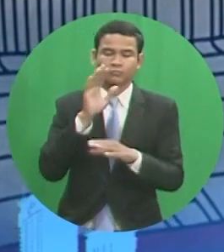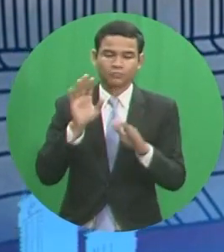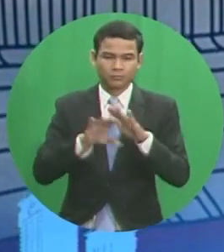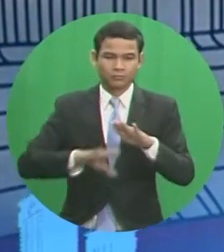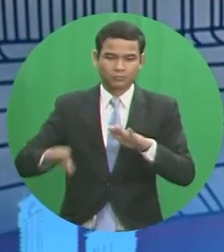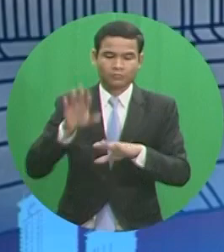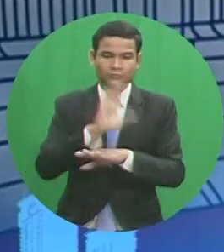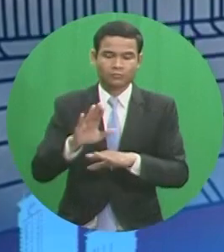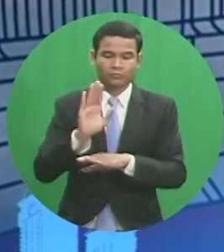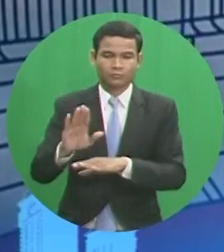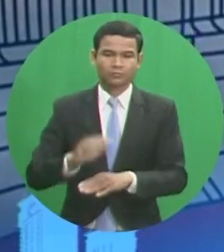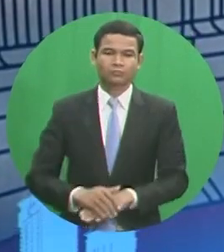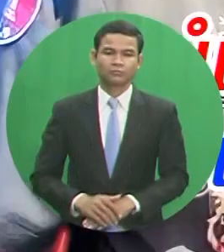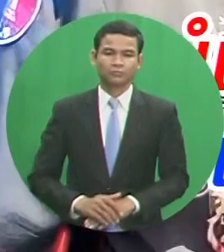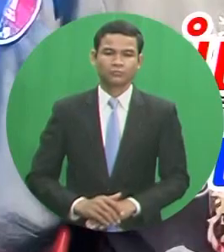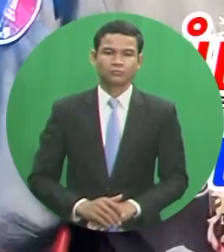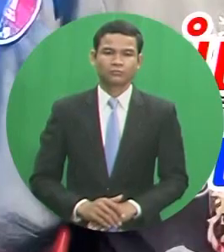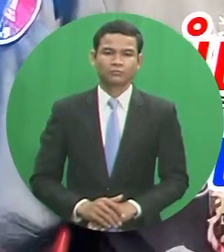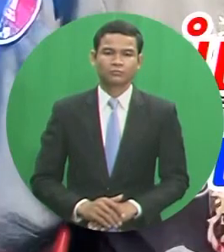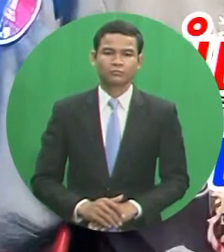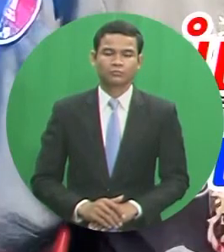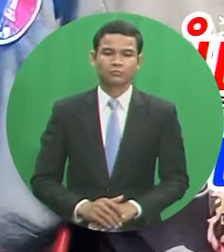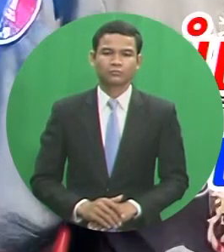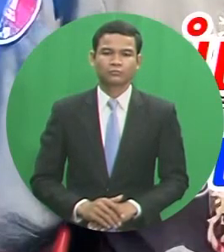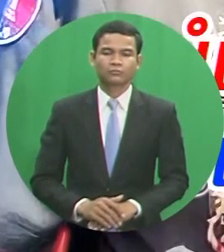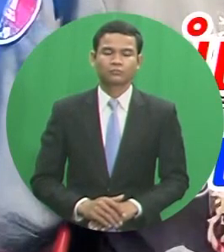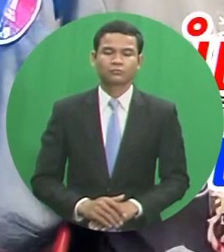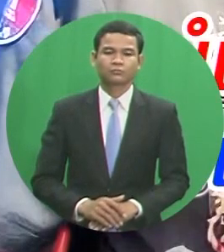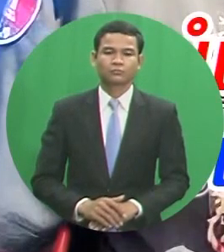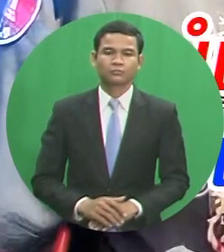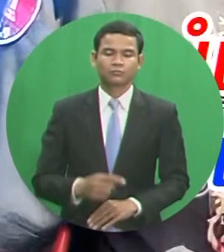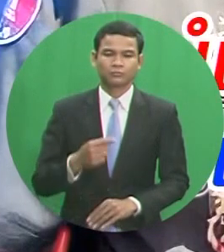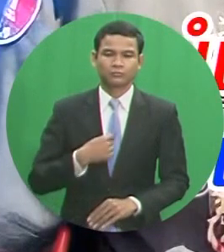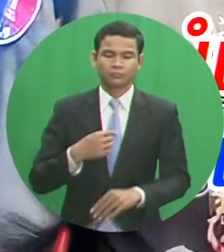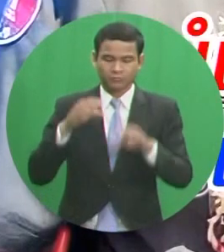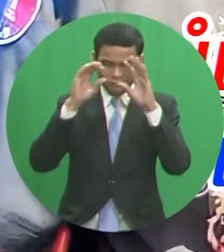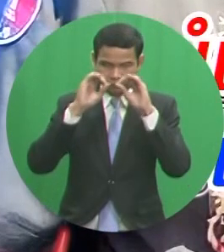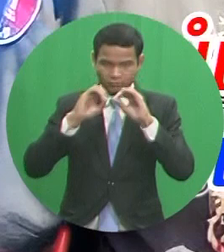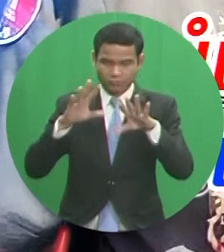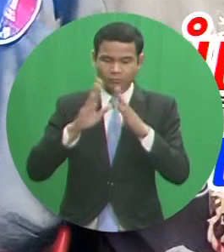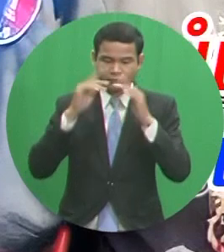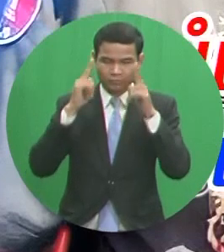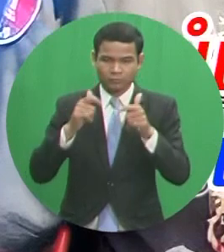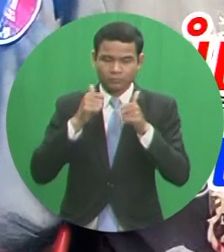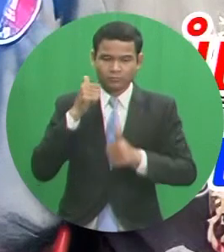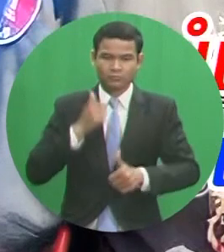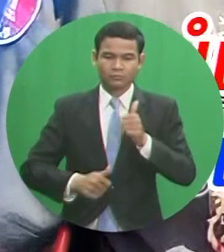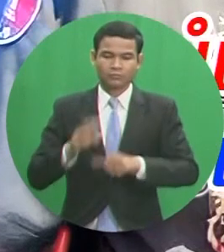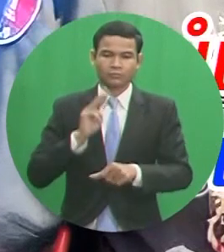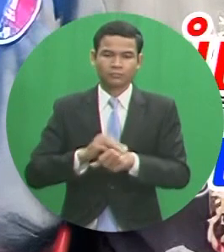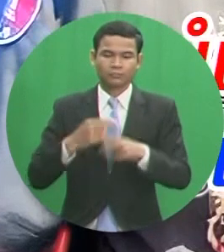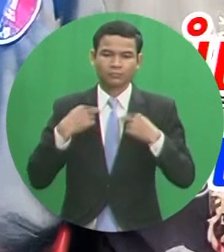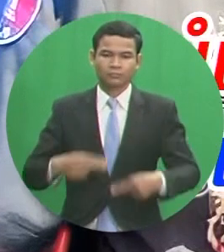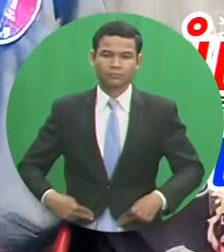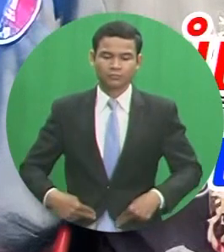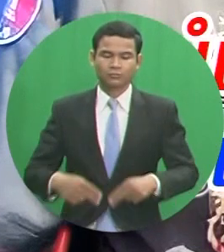ทนิคเฮดใต้มาดอง สมจุลจูนไอดำมอมบนเฮงไอดำอ